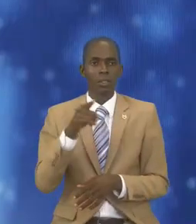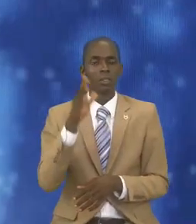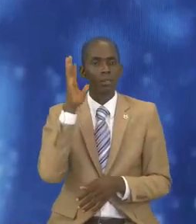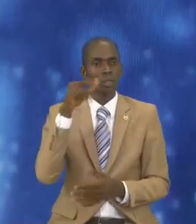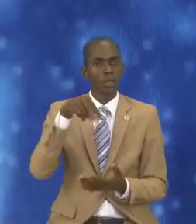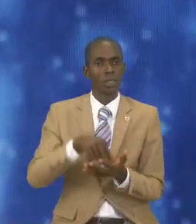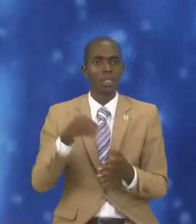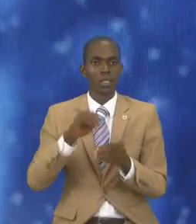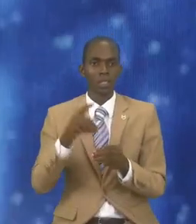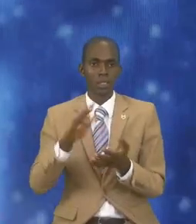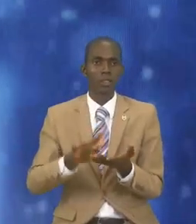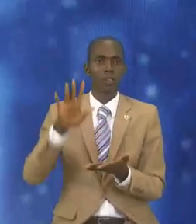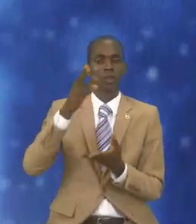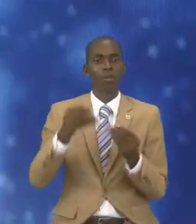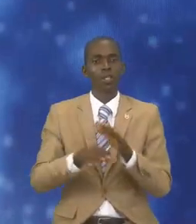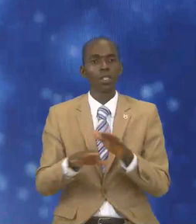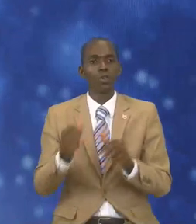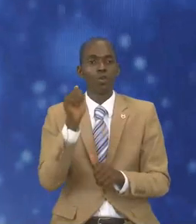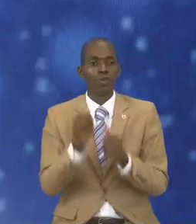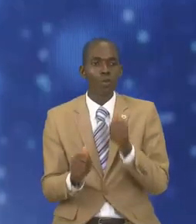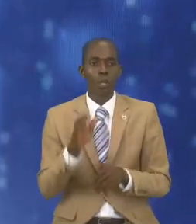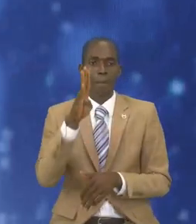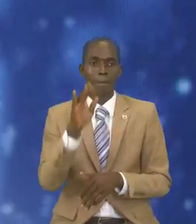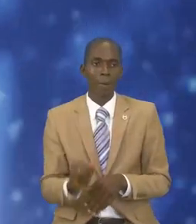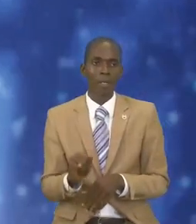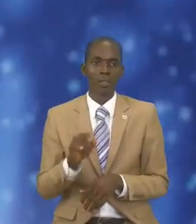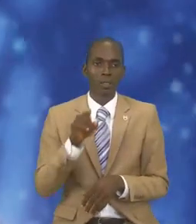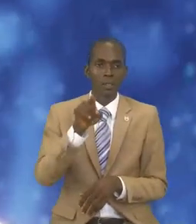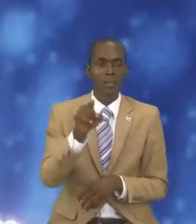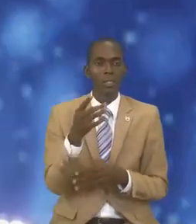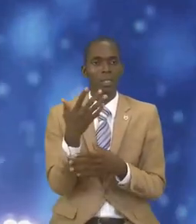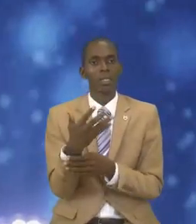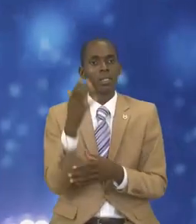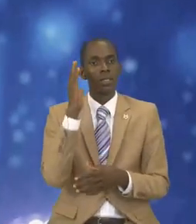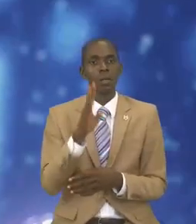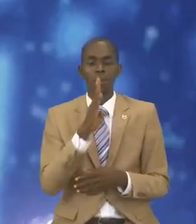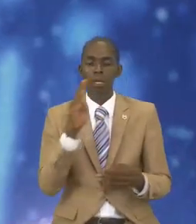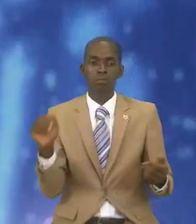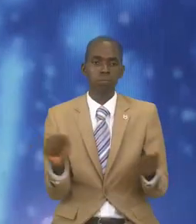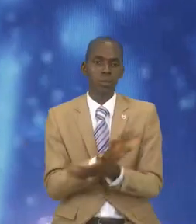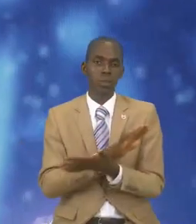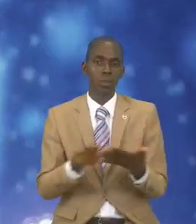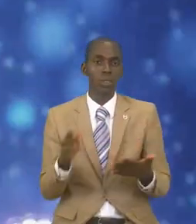plus beau des pays, exterminant ce qui tombera sous sa main. Verset